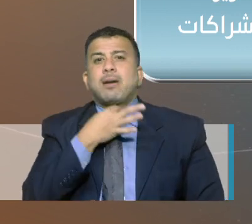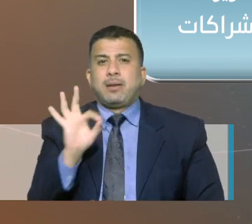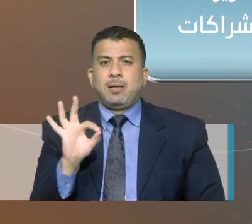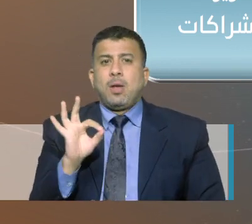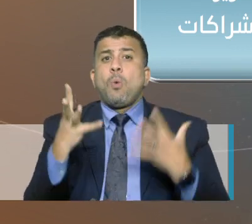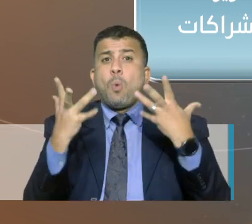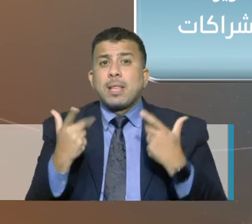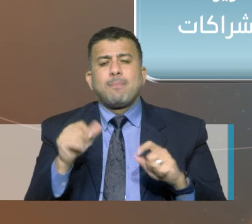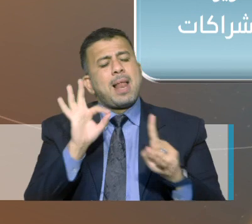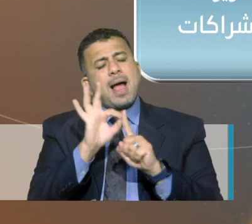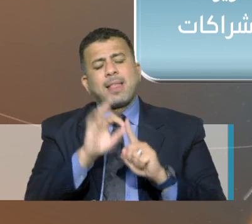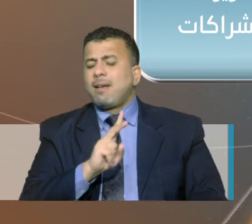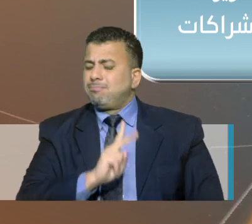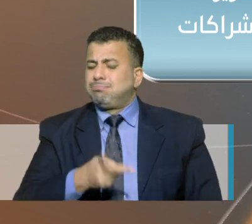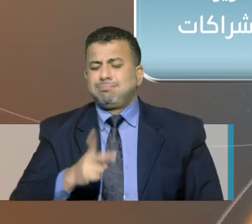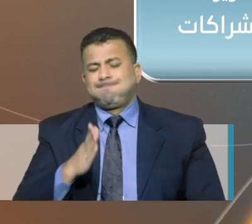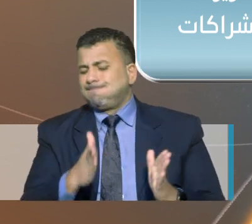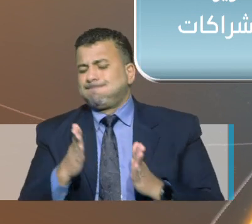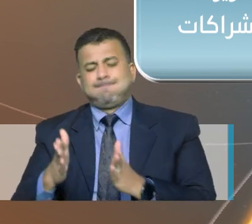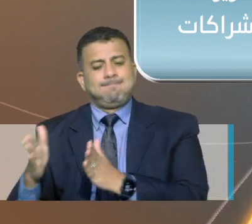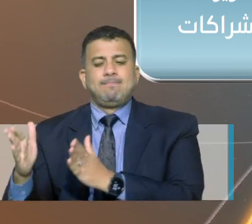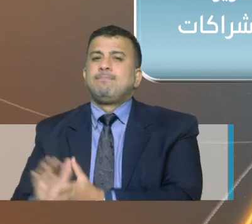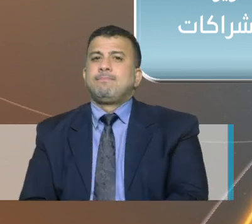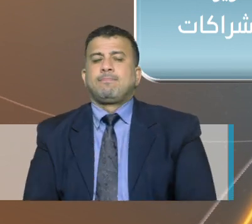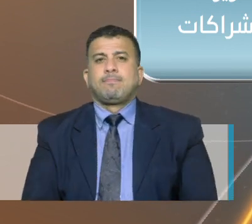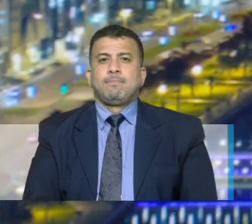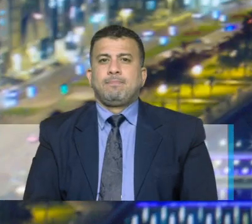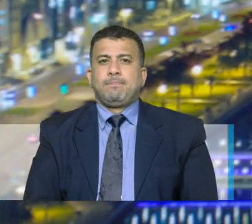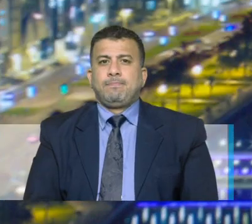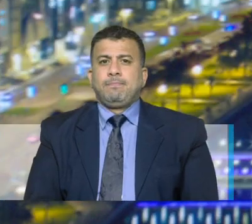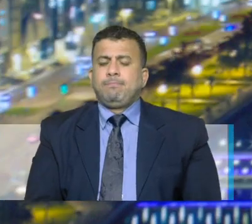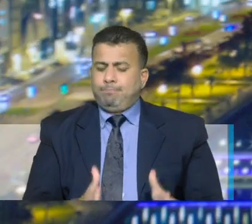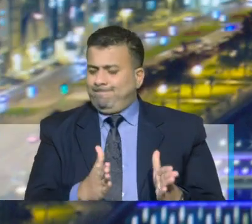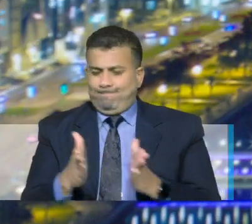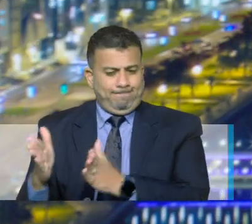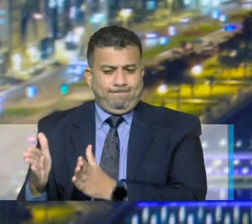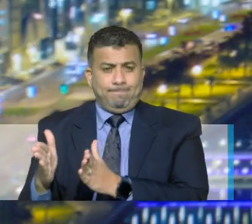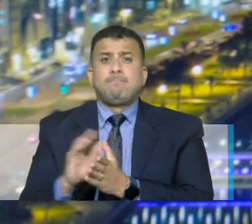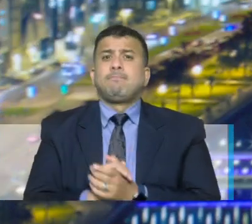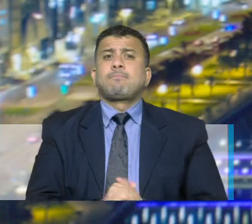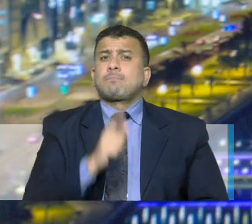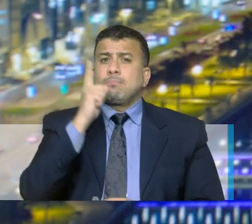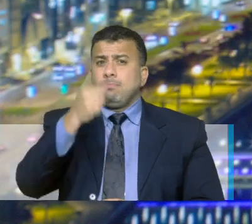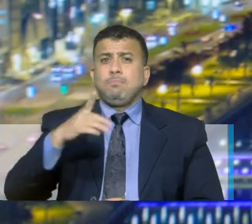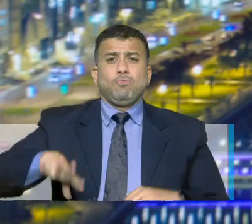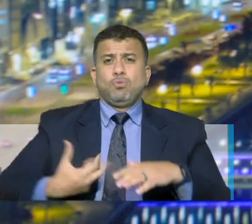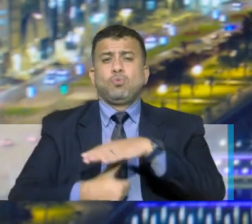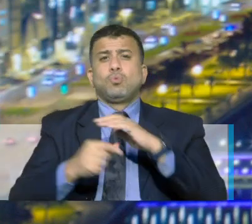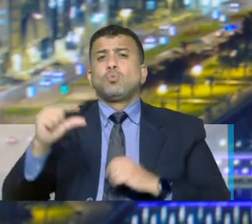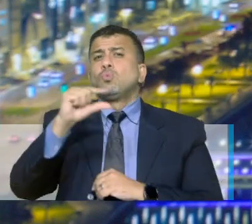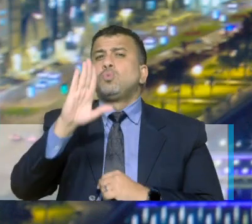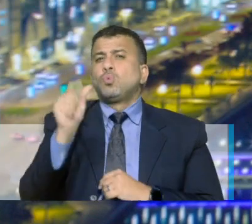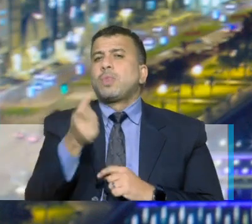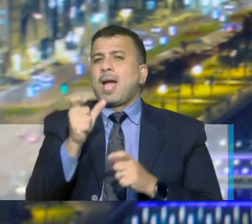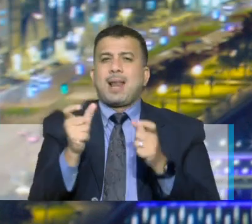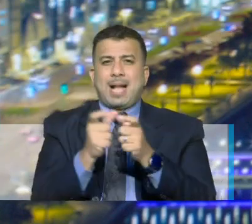الابتكار وعدد من الاهداف الاخرى في سياق منفصل وجه صاحب السمو